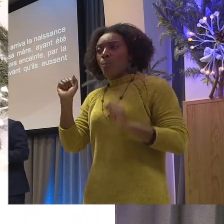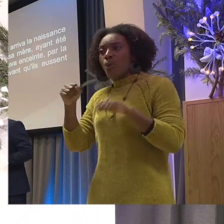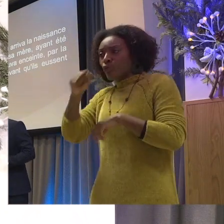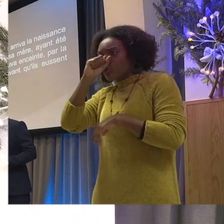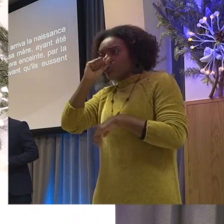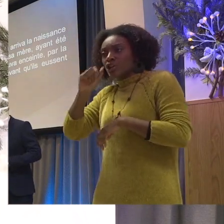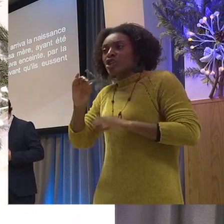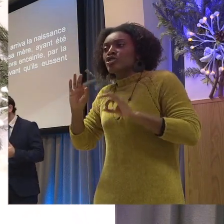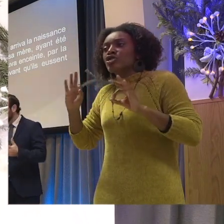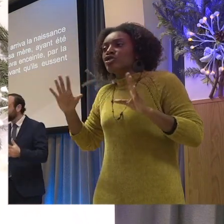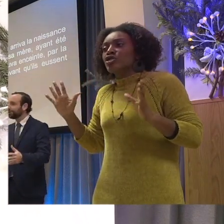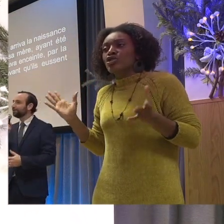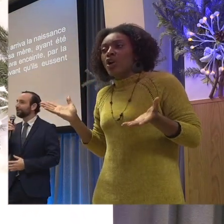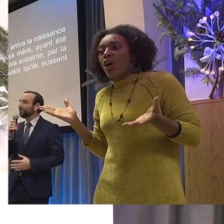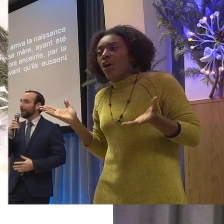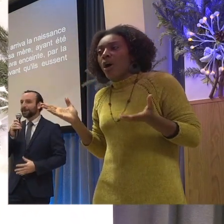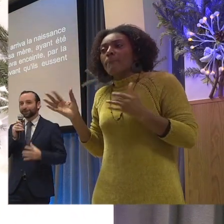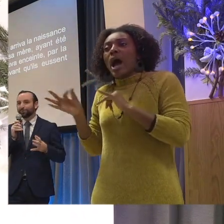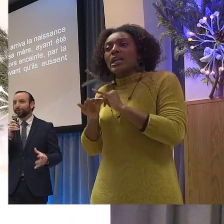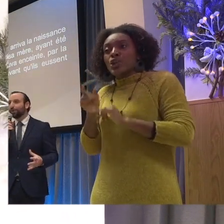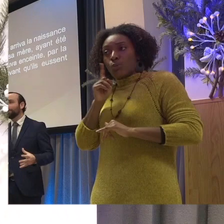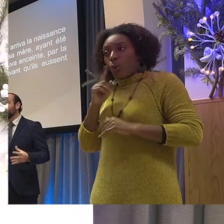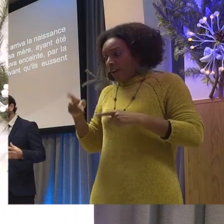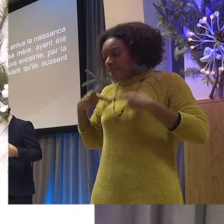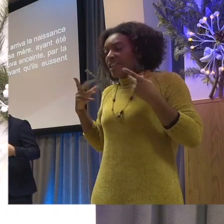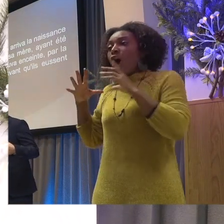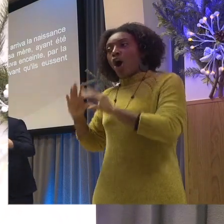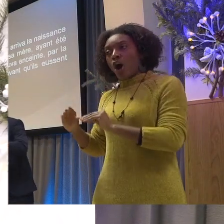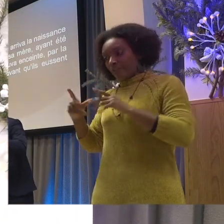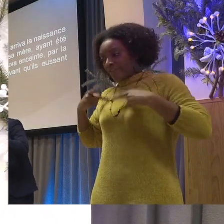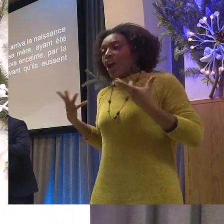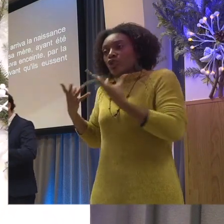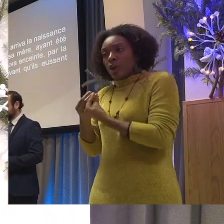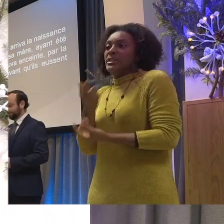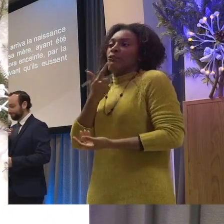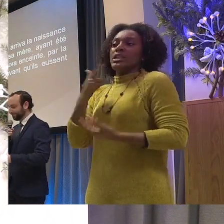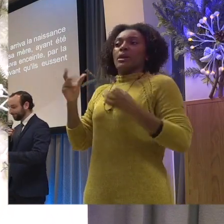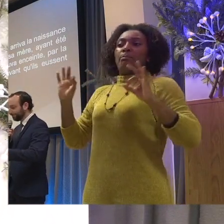coucher l'un avec l'autre est validé par Dieu à partir du moment où vous habitez ensemble.